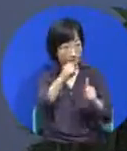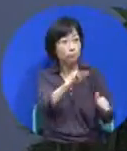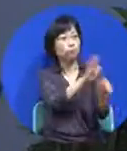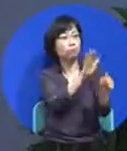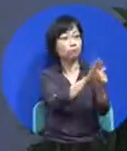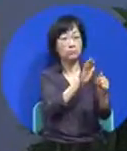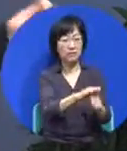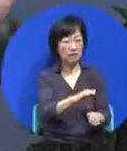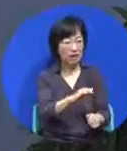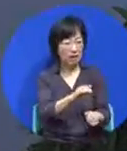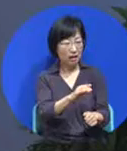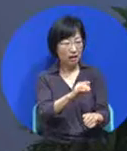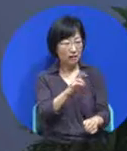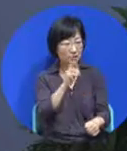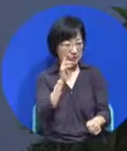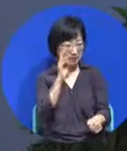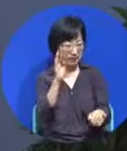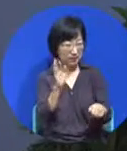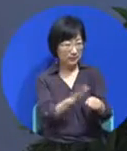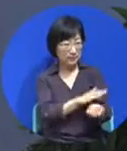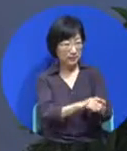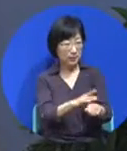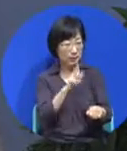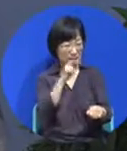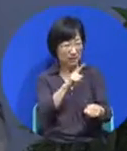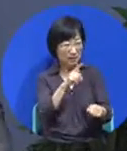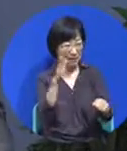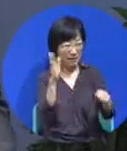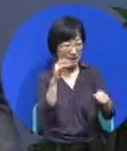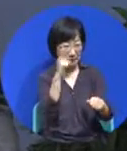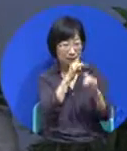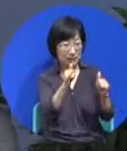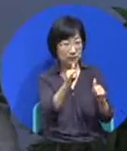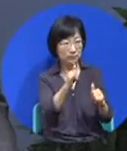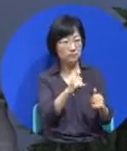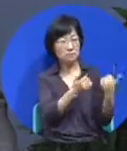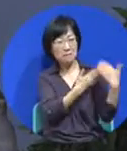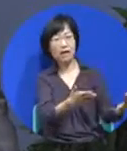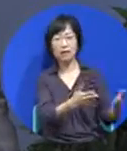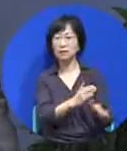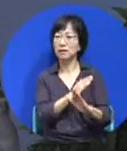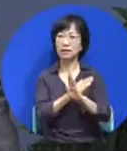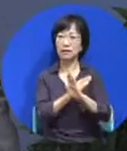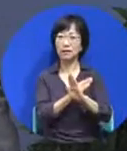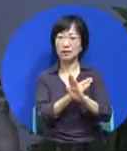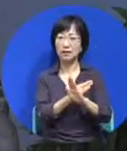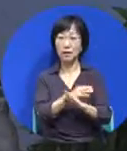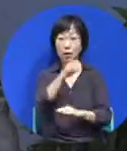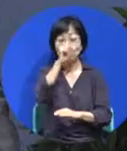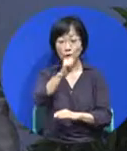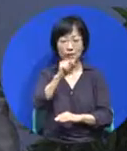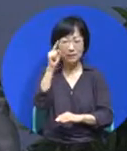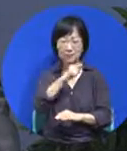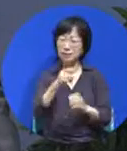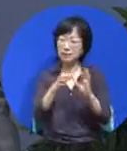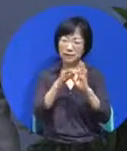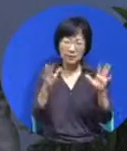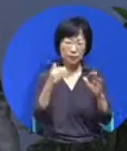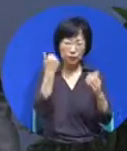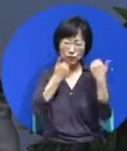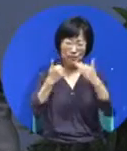거고 우리는 틀린 사람도 살려내야 돼요. When you help people who are good and then destroy people who are bad, that's the principle of the world. But we need to save